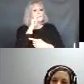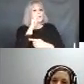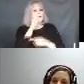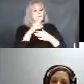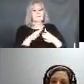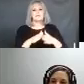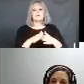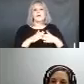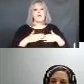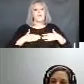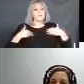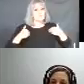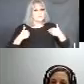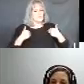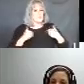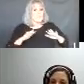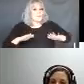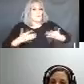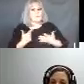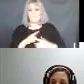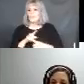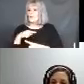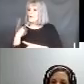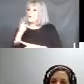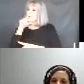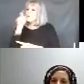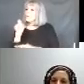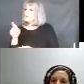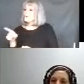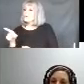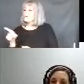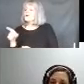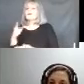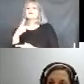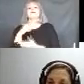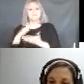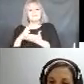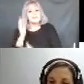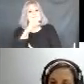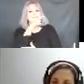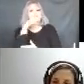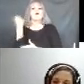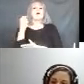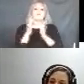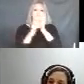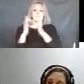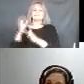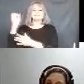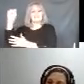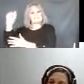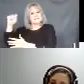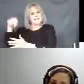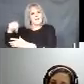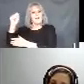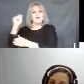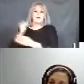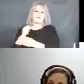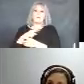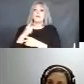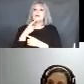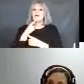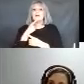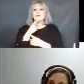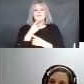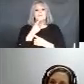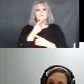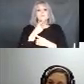hoe het die man gesond geword? Deur die naam van Jesus Christus. Deur die naam van Jesus Christus,